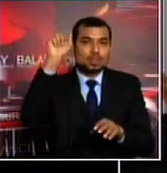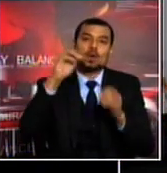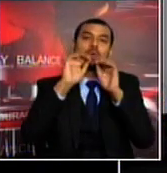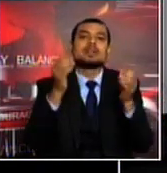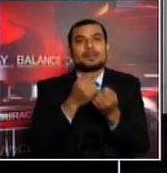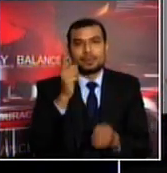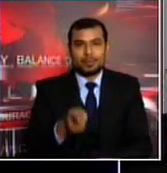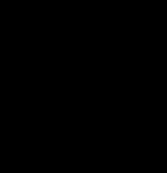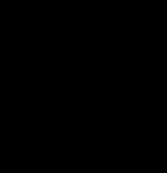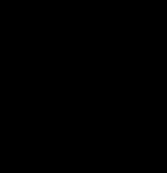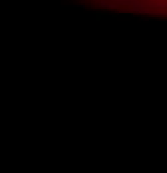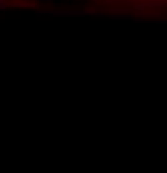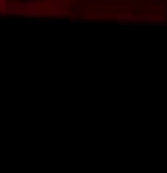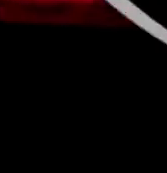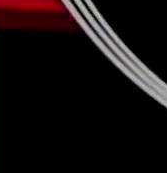हुन्।